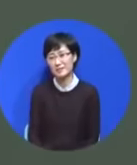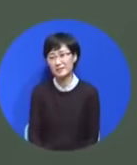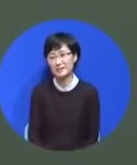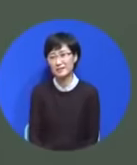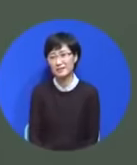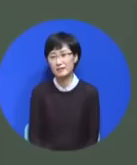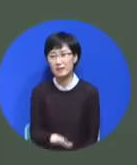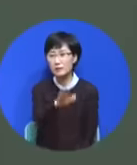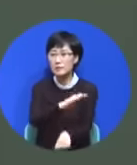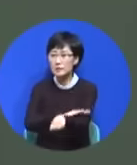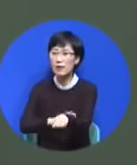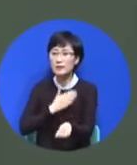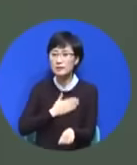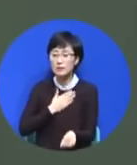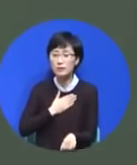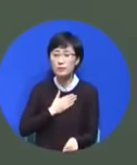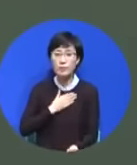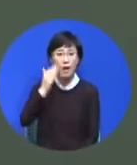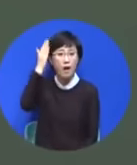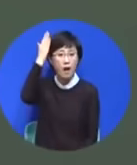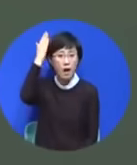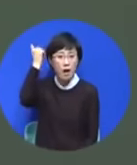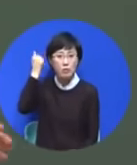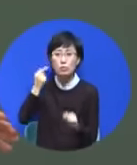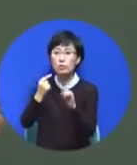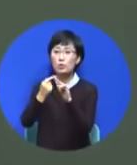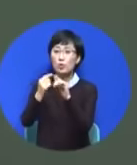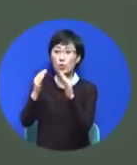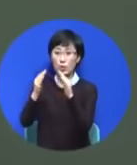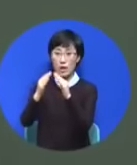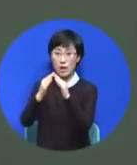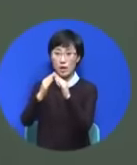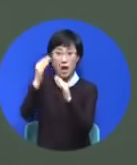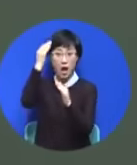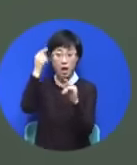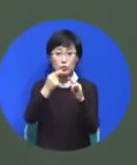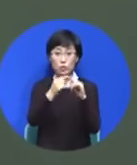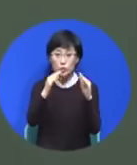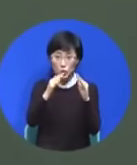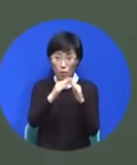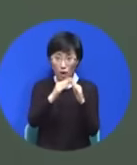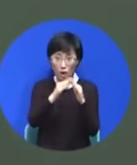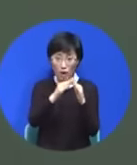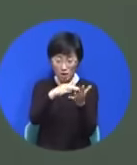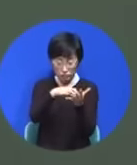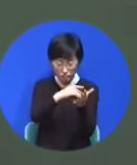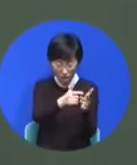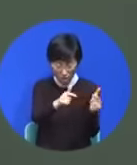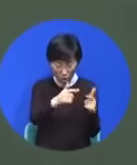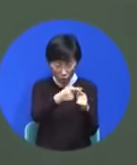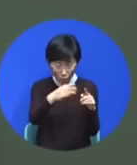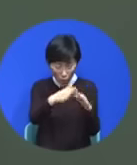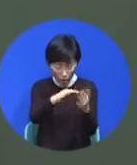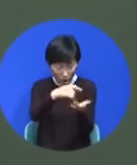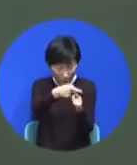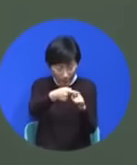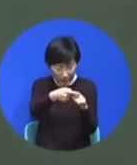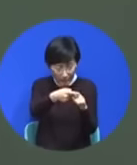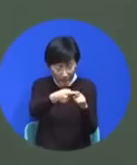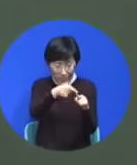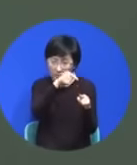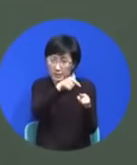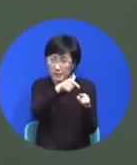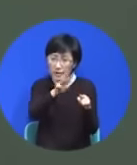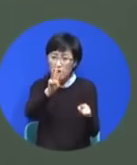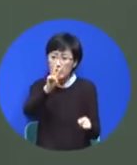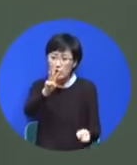아시지 않습니까 우리 한국교회 절반이 wcc 하잖아요 W 뭔가